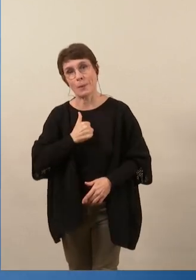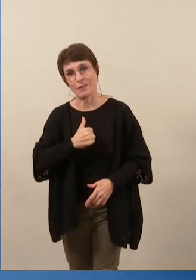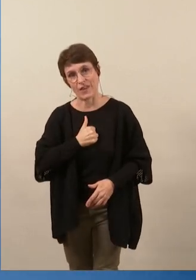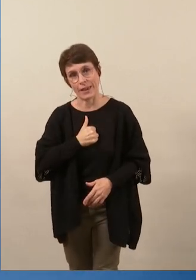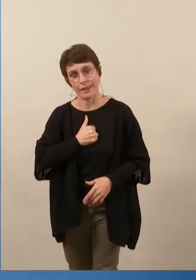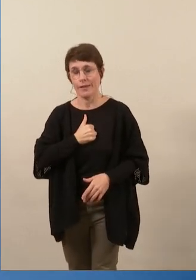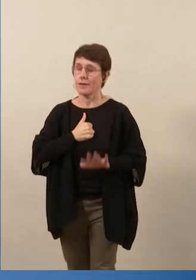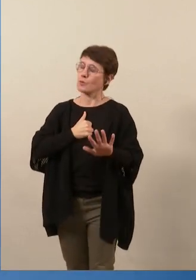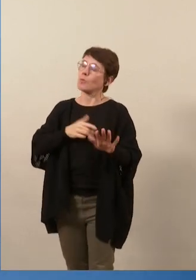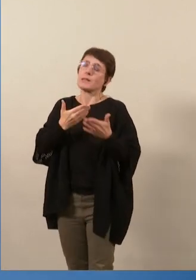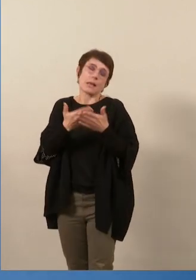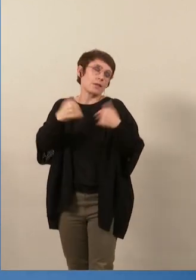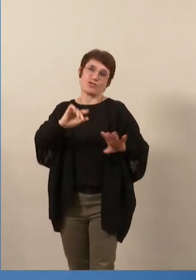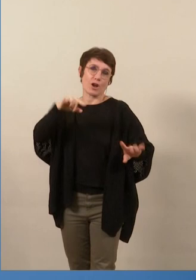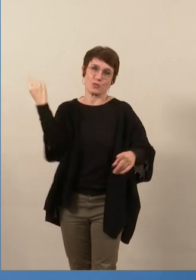été largement